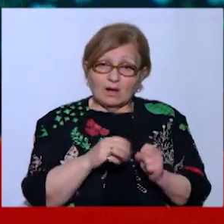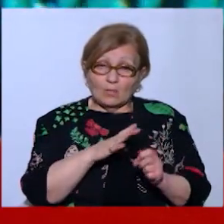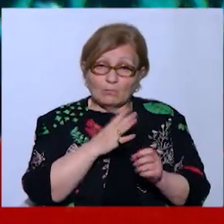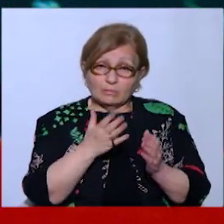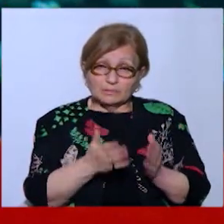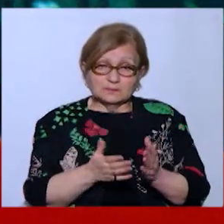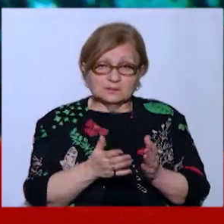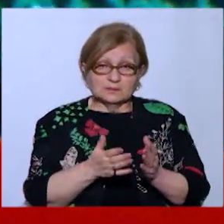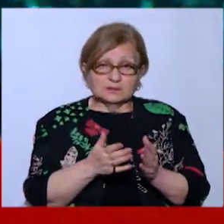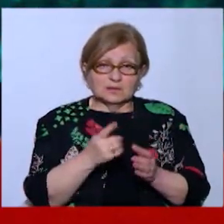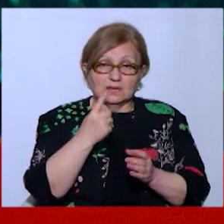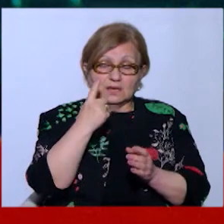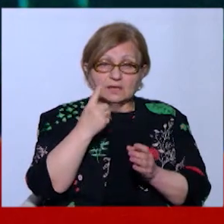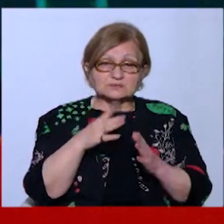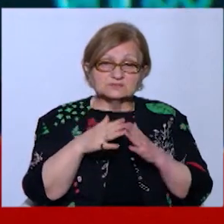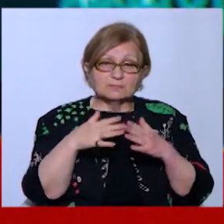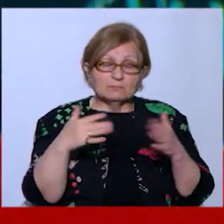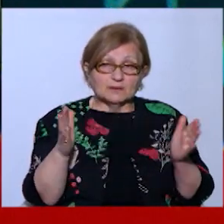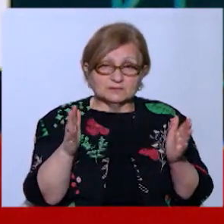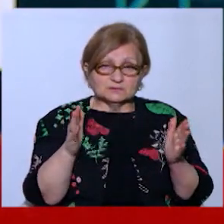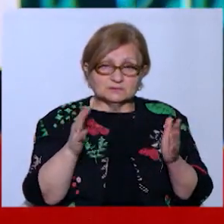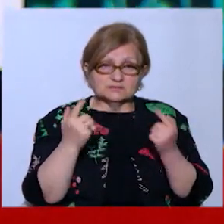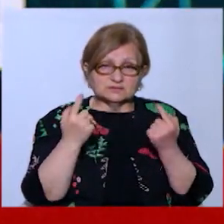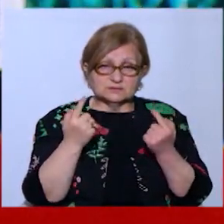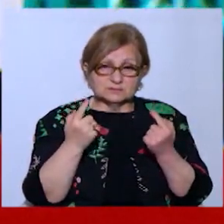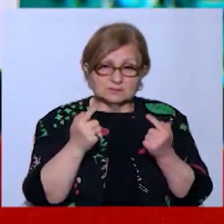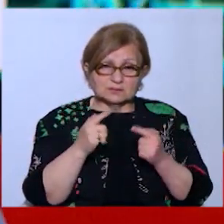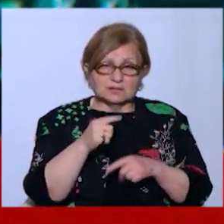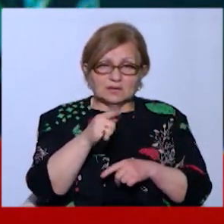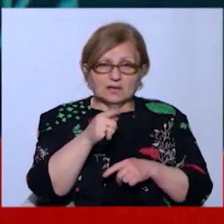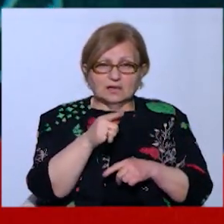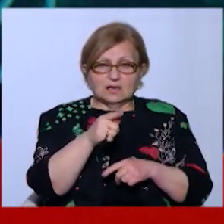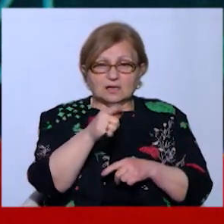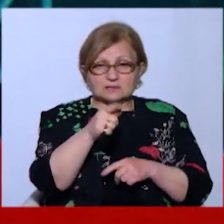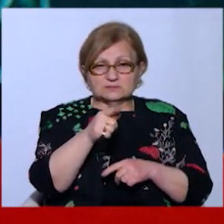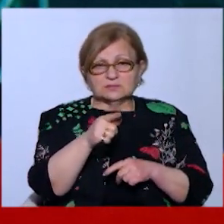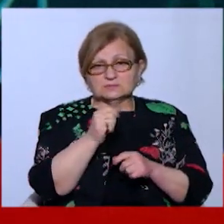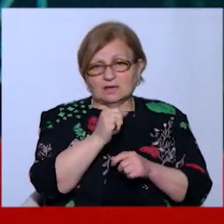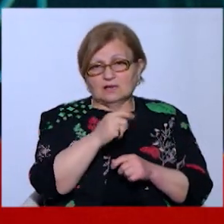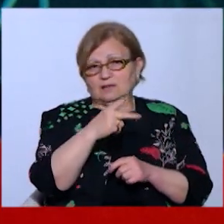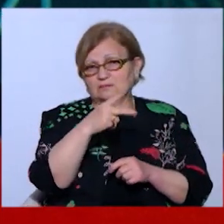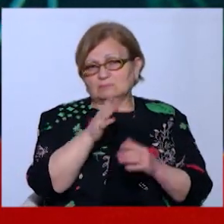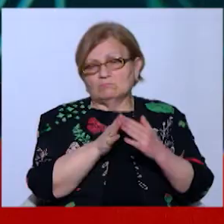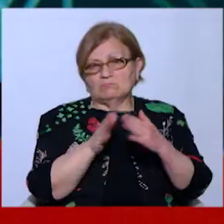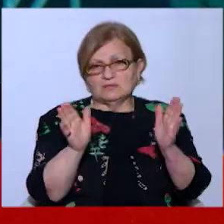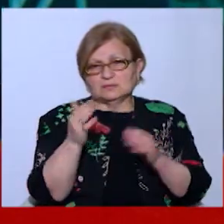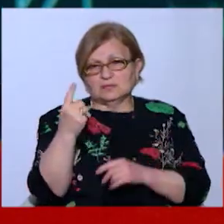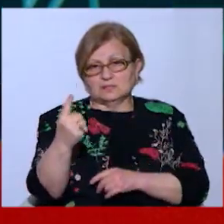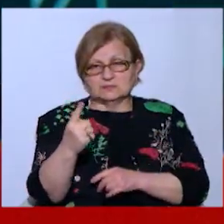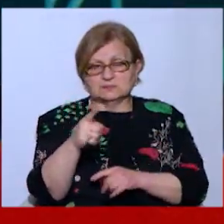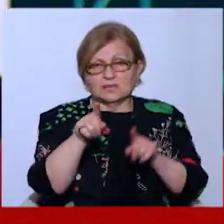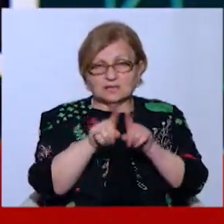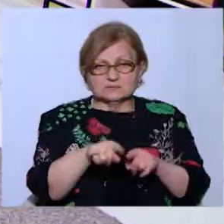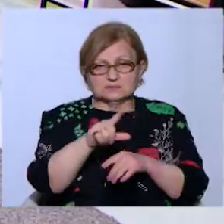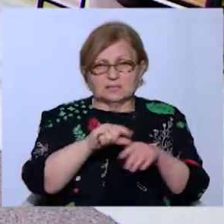ა ყოფილა 1-ზე მეტი სიდიდე რომელსაც რომელიც უტოლობის ნიშანს არ გადაატრიალებს და ესეთნაირად